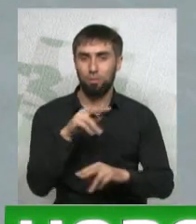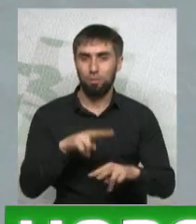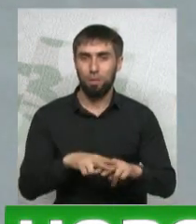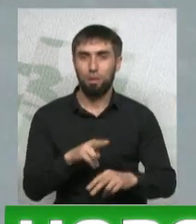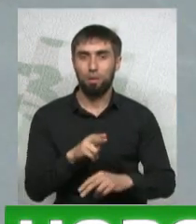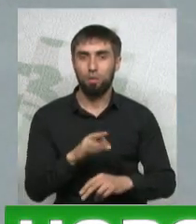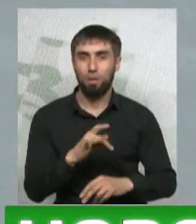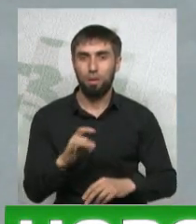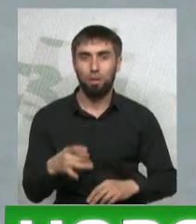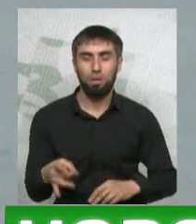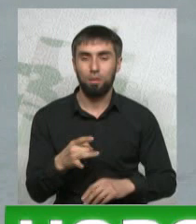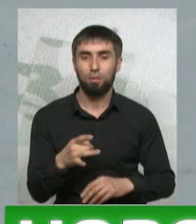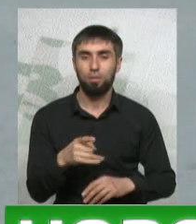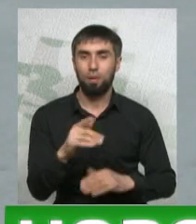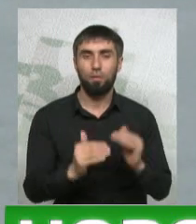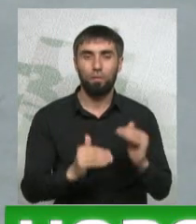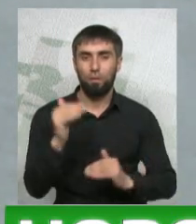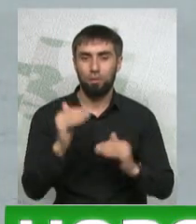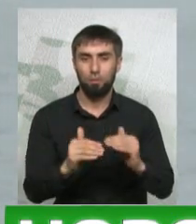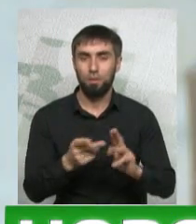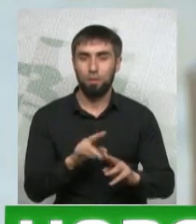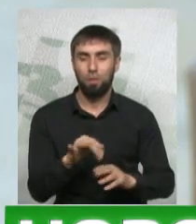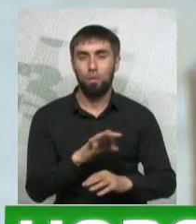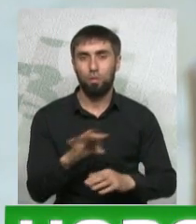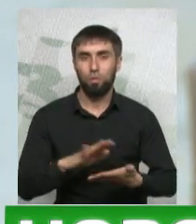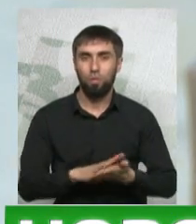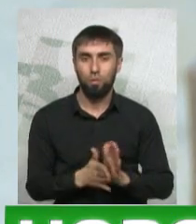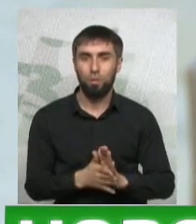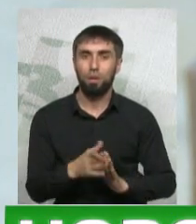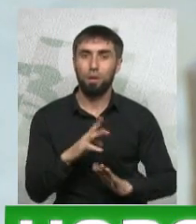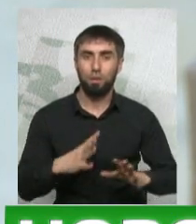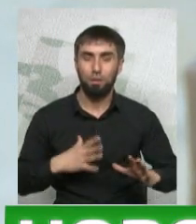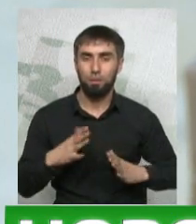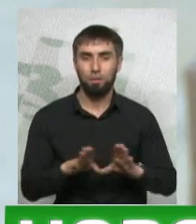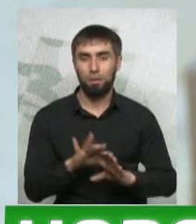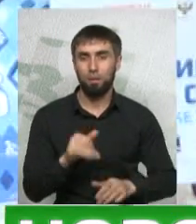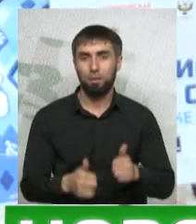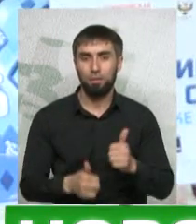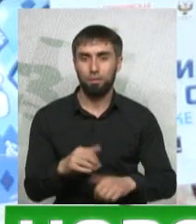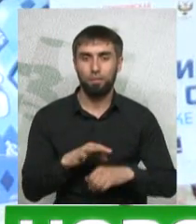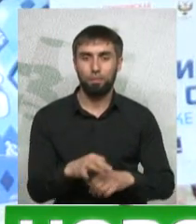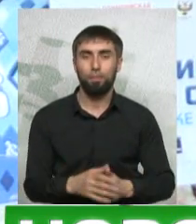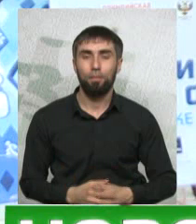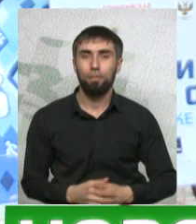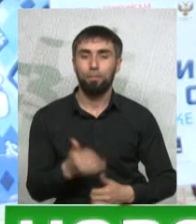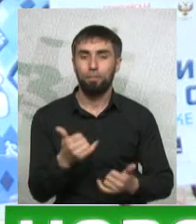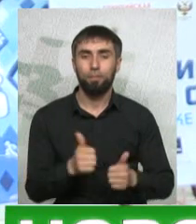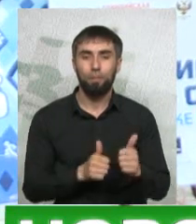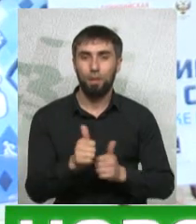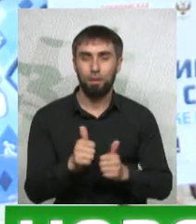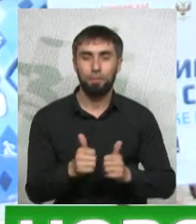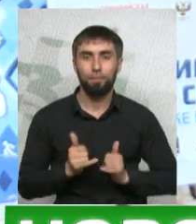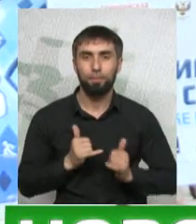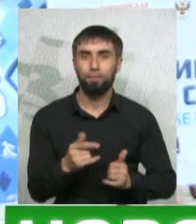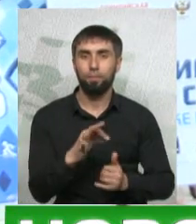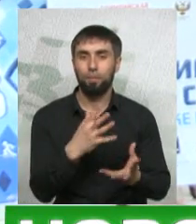массиве джейрахского района с перепадами высот здесь отличные условия как для тренировок лайфхаки для соревнований Сегодня соревнования приурочены